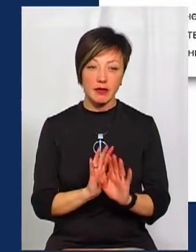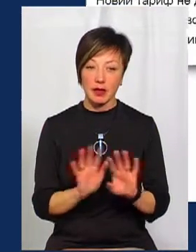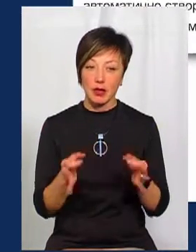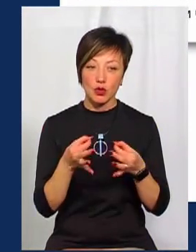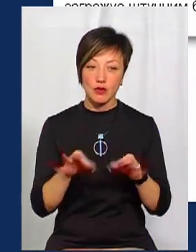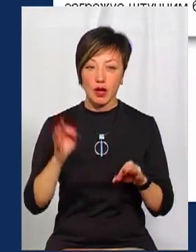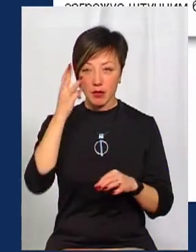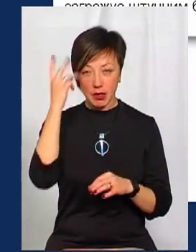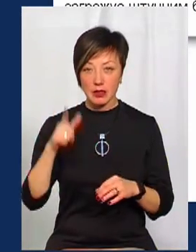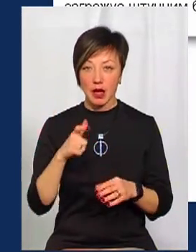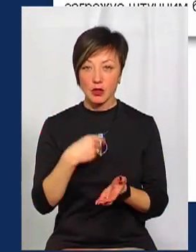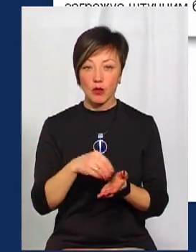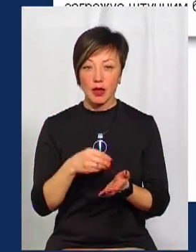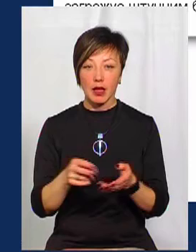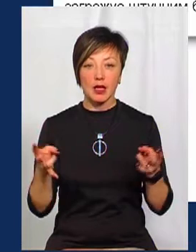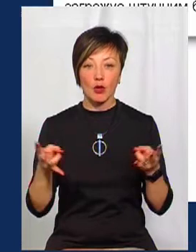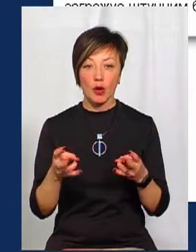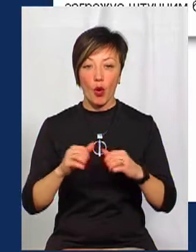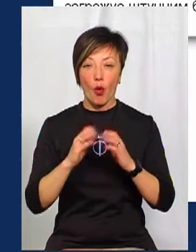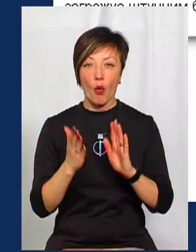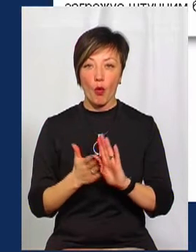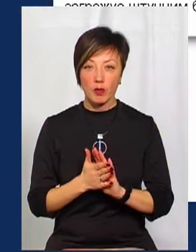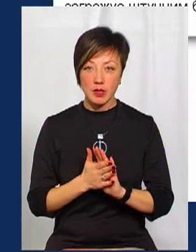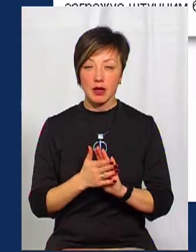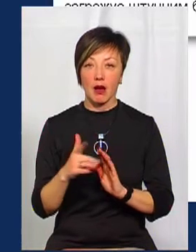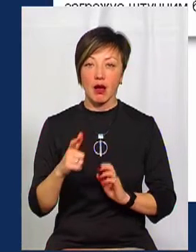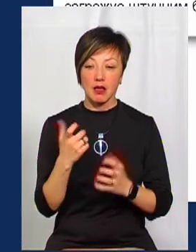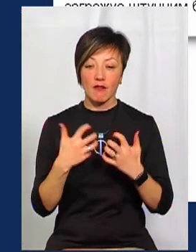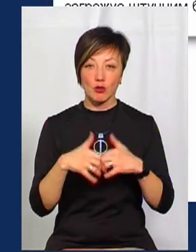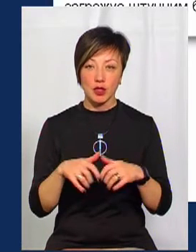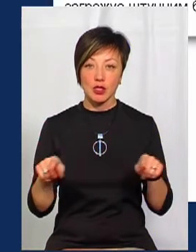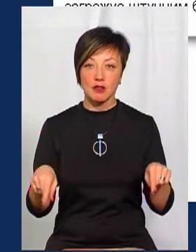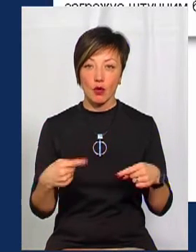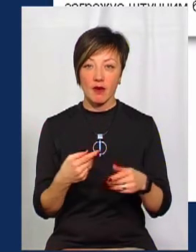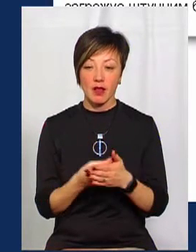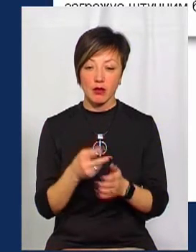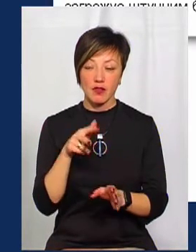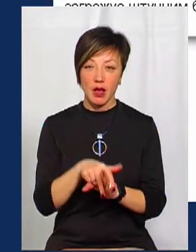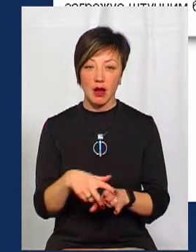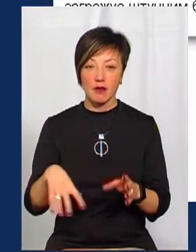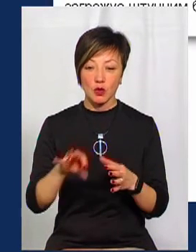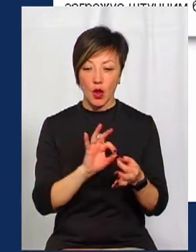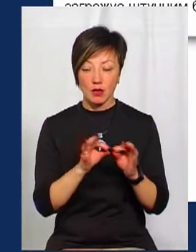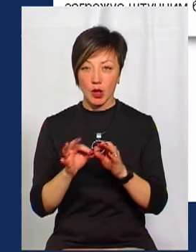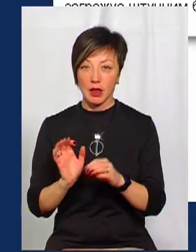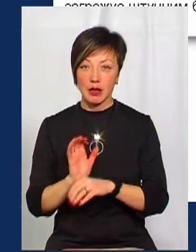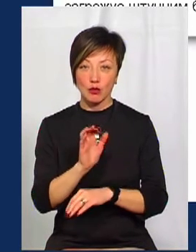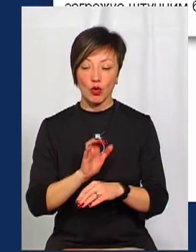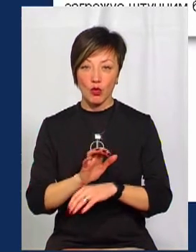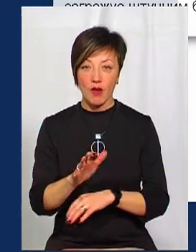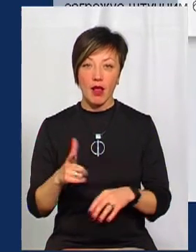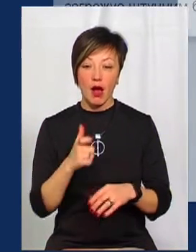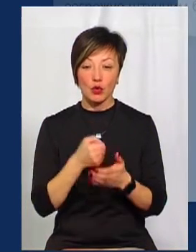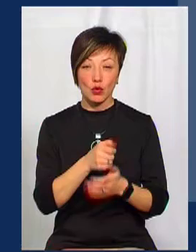дозволяє Хмельницькгазу закупити на ринку необхідні обсяги технологічного газу, тому автоматично створить фінансовий тягар для всього ланцюга транспортування газу